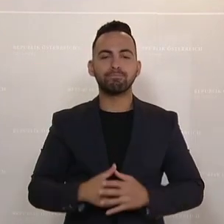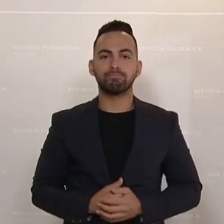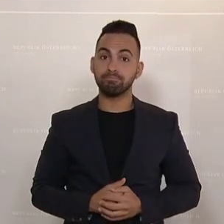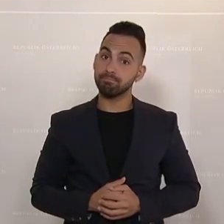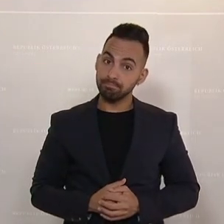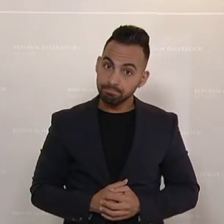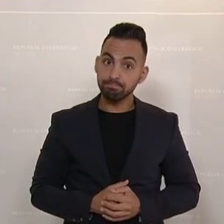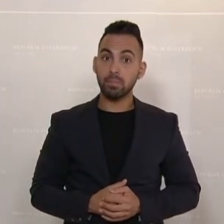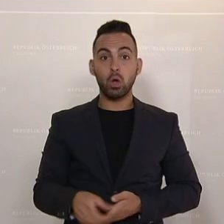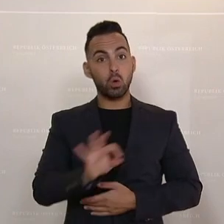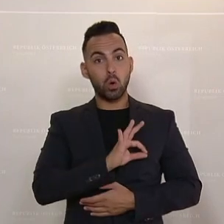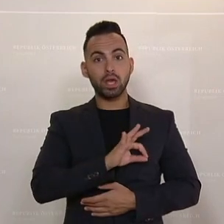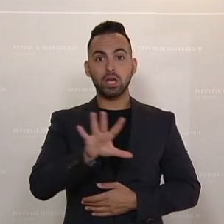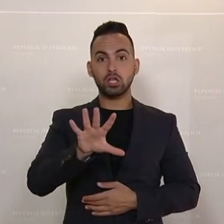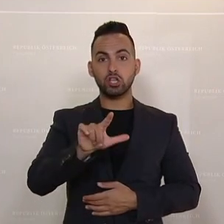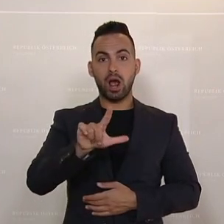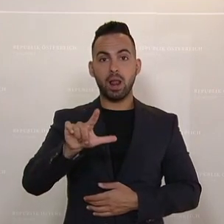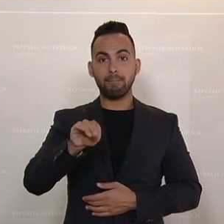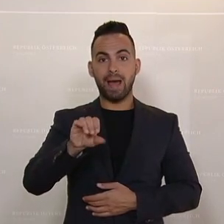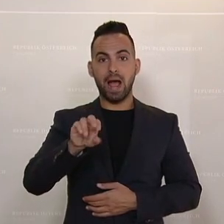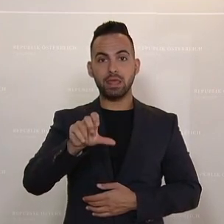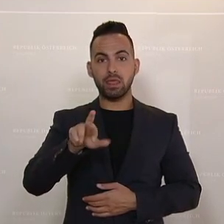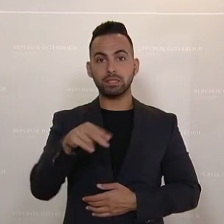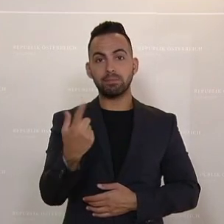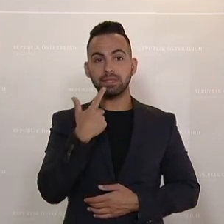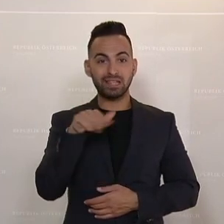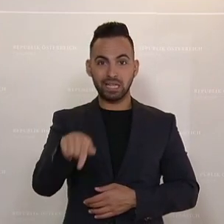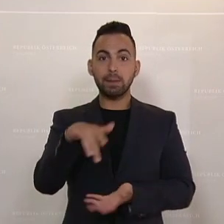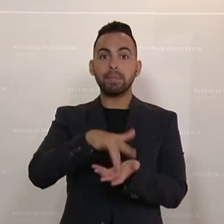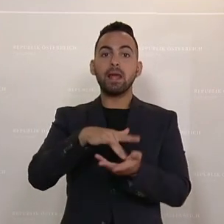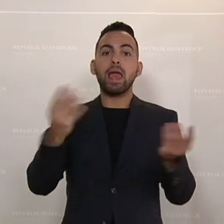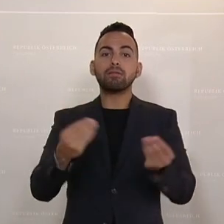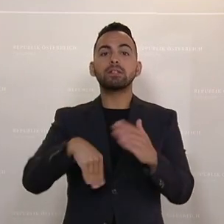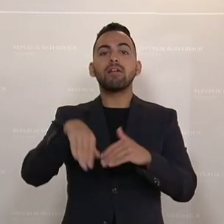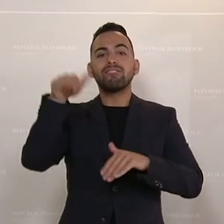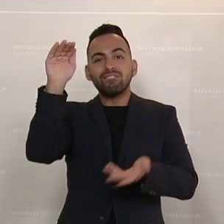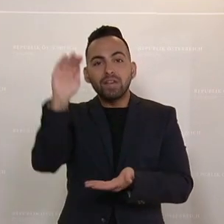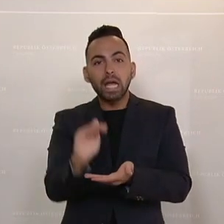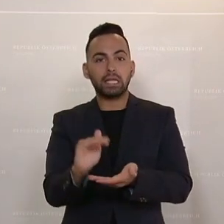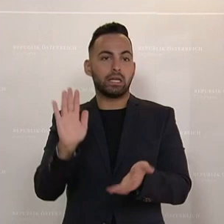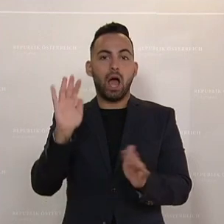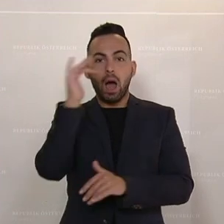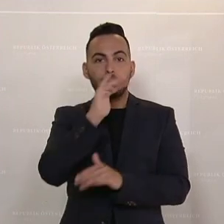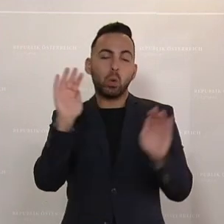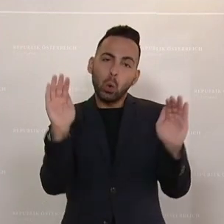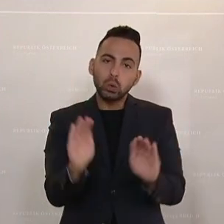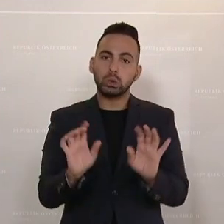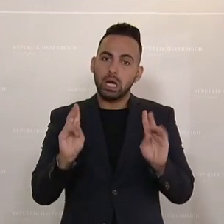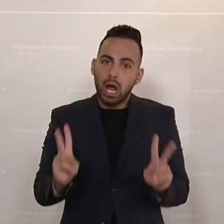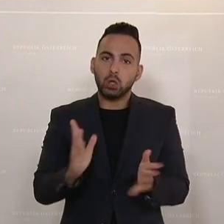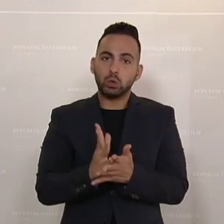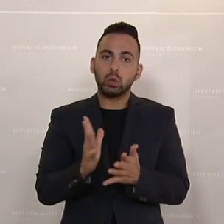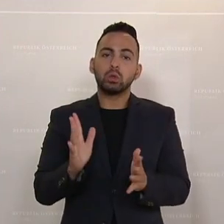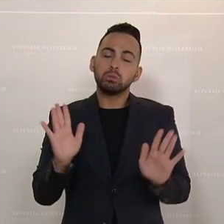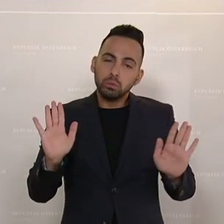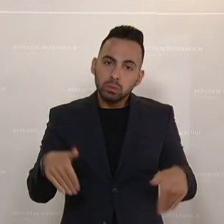Und nachdem das der Kollege Schallmeiner ja schon tituliert hat als gelinderes Mittel, möchte ich das hier auch noch mal in Frage stellen. Ich habe das im Ausschuss und bei der